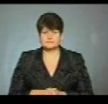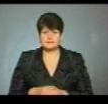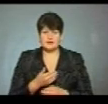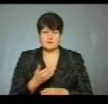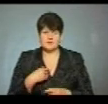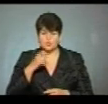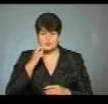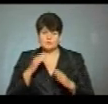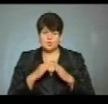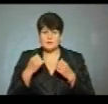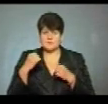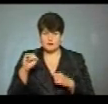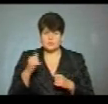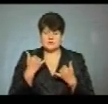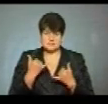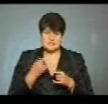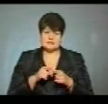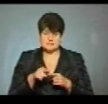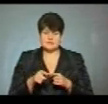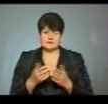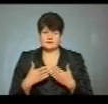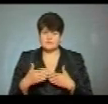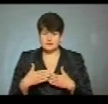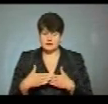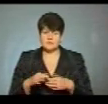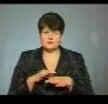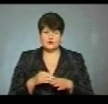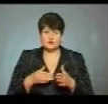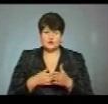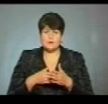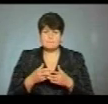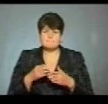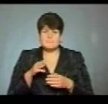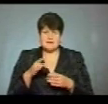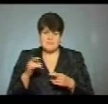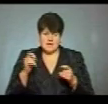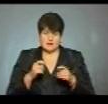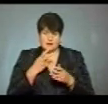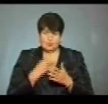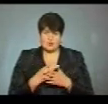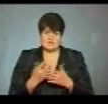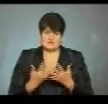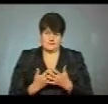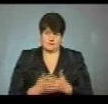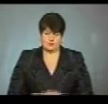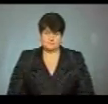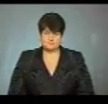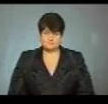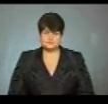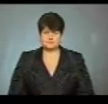в Українському домі «Перемога». Зараз за цими дверима відбувається допрем'єрний показ фільму «One Life» Максима Мельника.